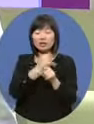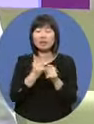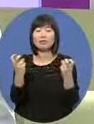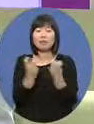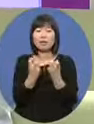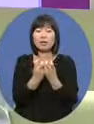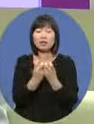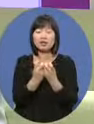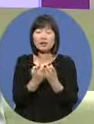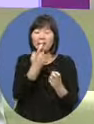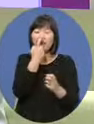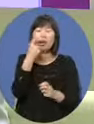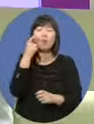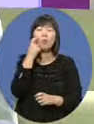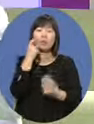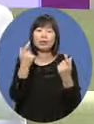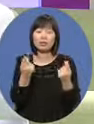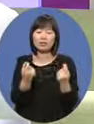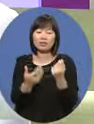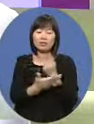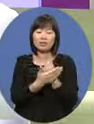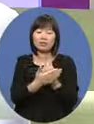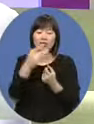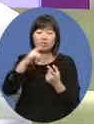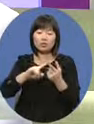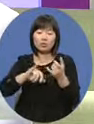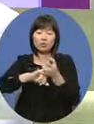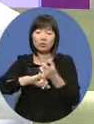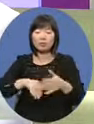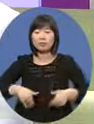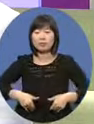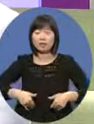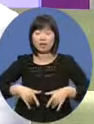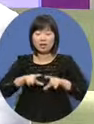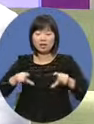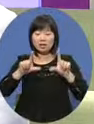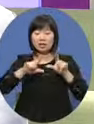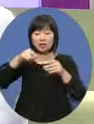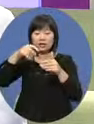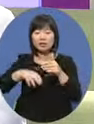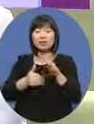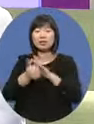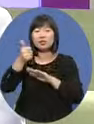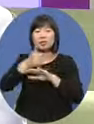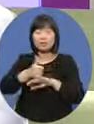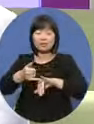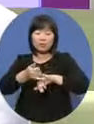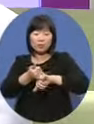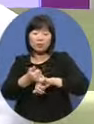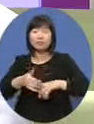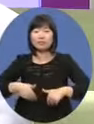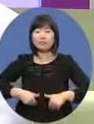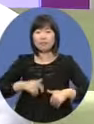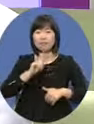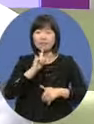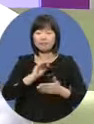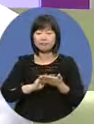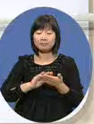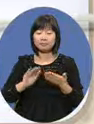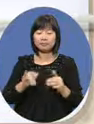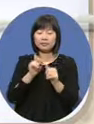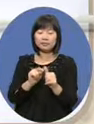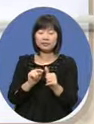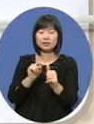방법을 자꾸 못 익히게 됩니다. 네. 그래서 이런 것들이 반드시 좀 필요하고요. 일상에서의 성취감을 네, 이건 반드시 예. 좀 필요합니다. 그다음에